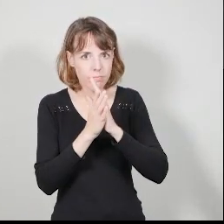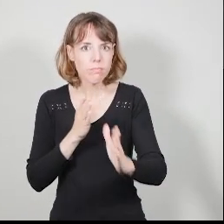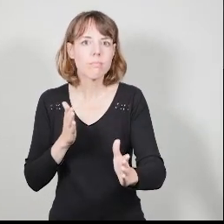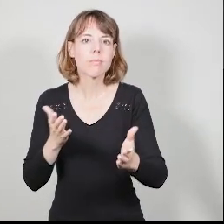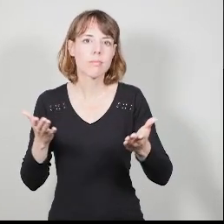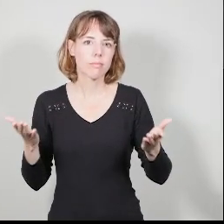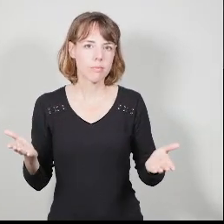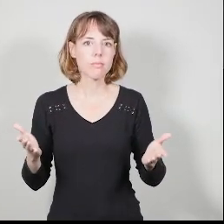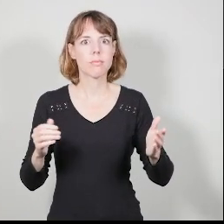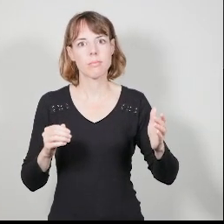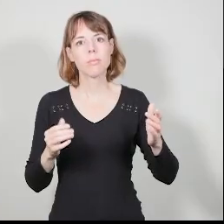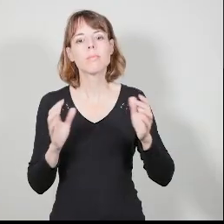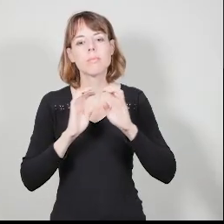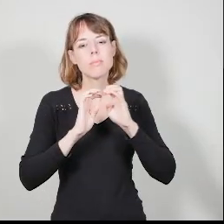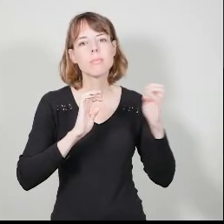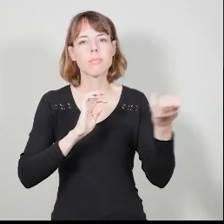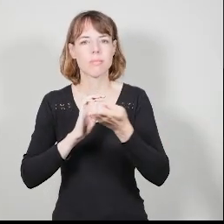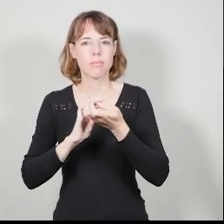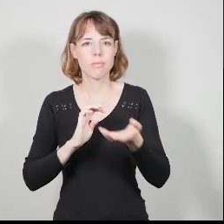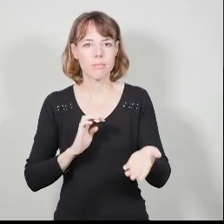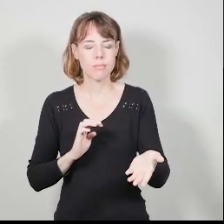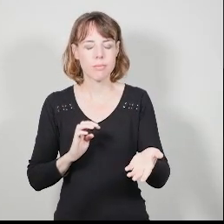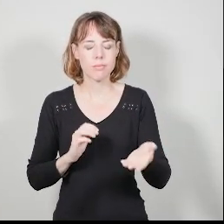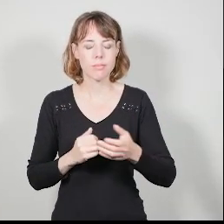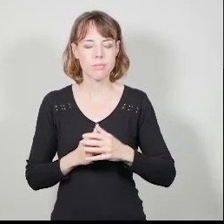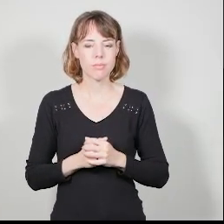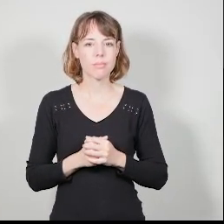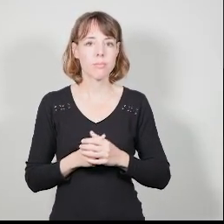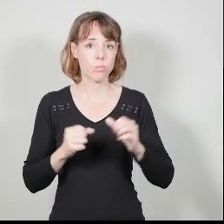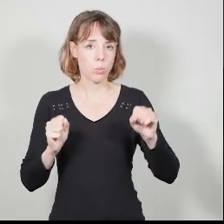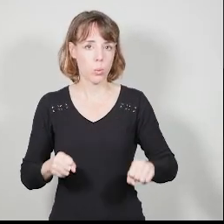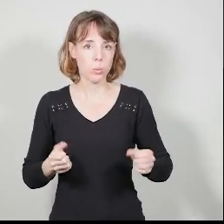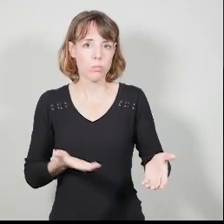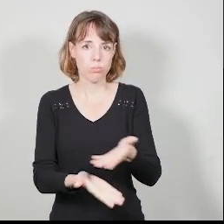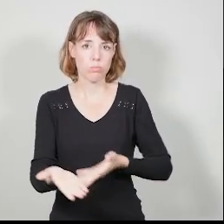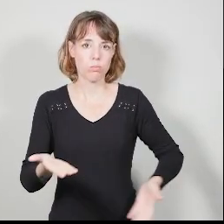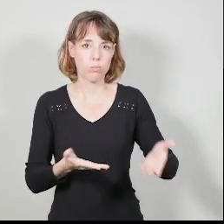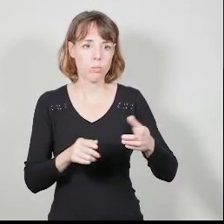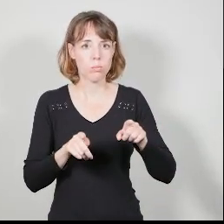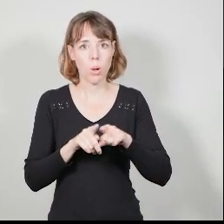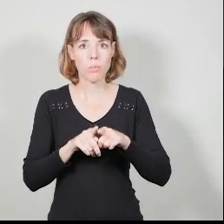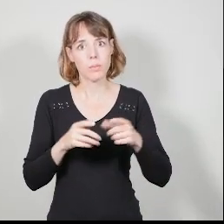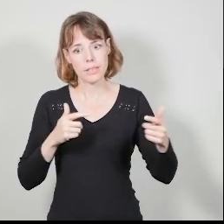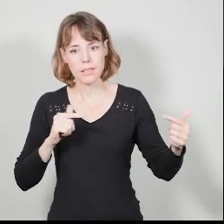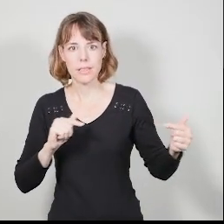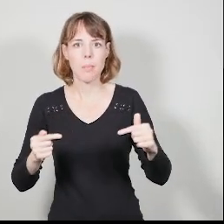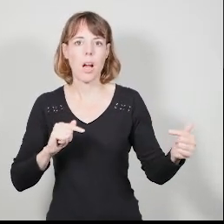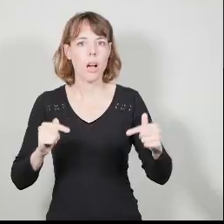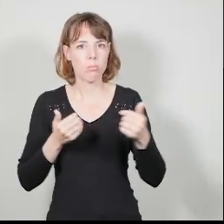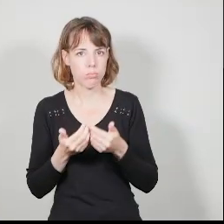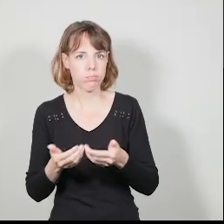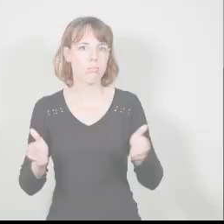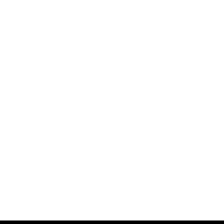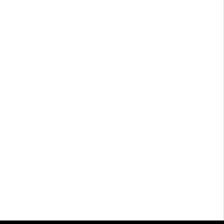avec un premier temps de table ronde qui va arriver et qui va nous permettre d'ouvrir le champ du débat et de poser ces enjeux-là.